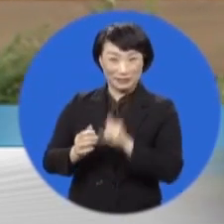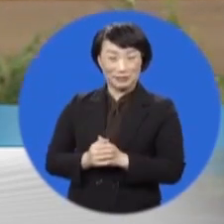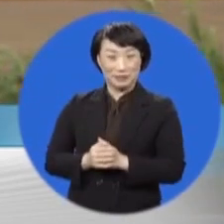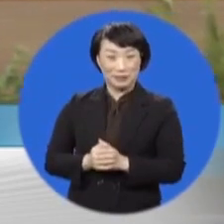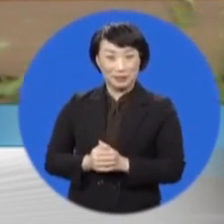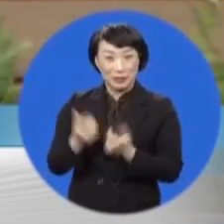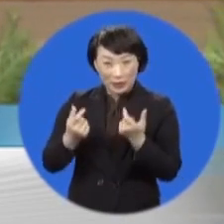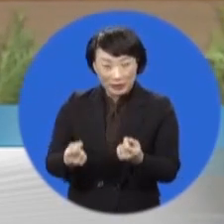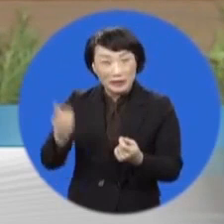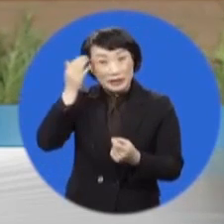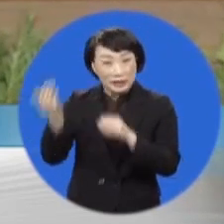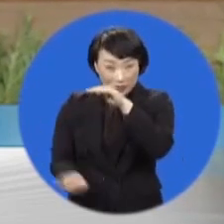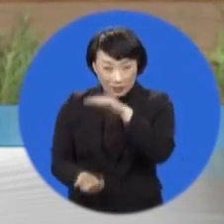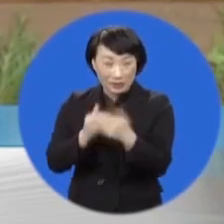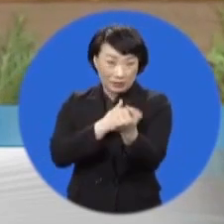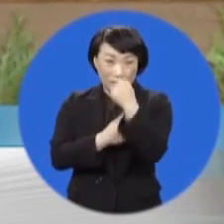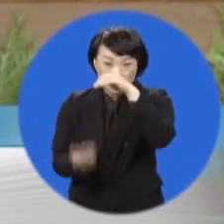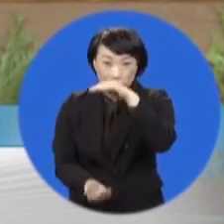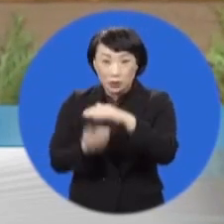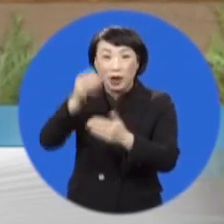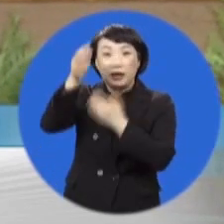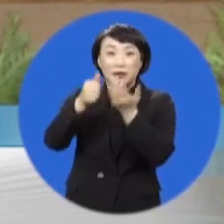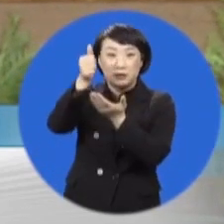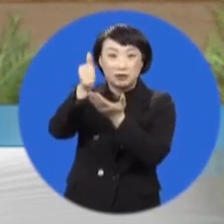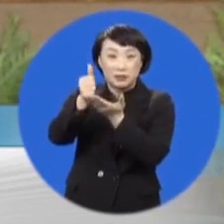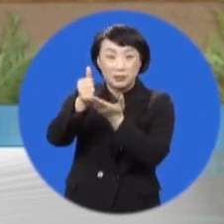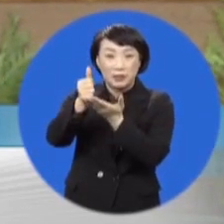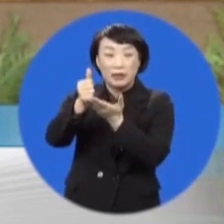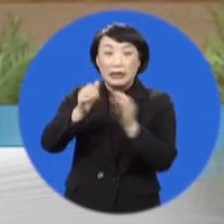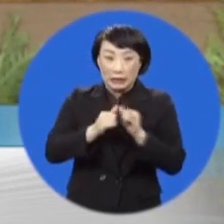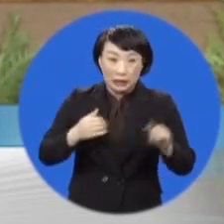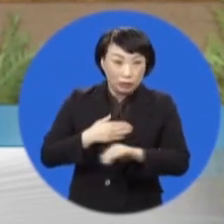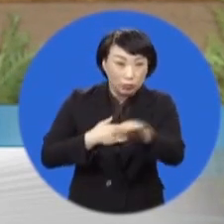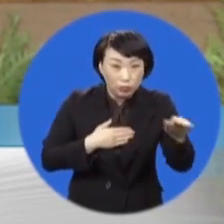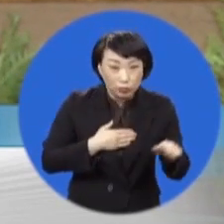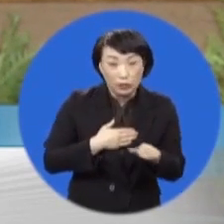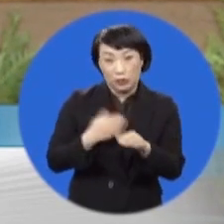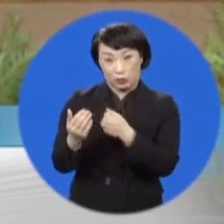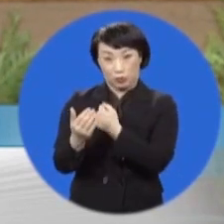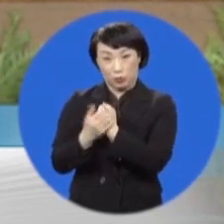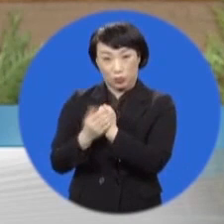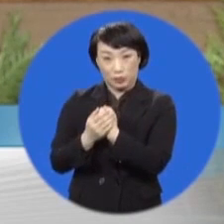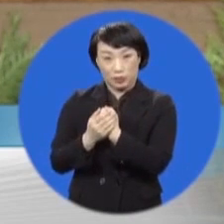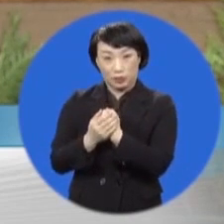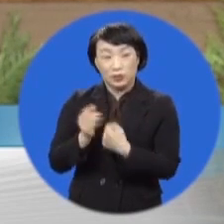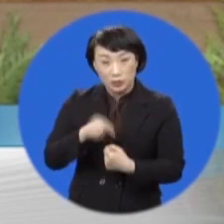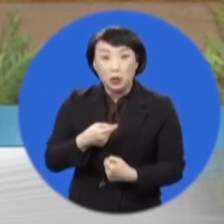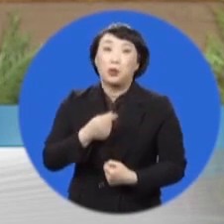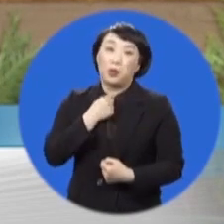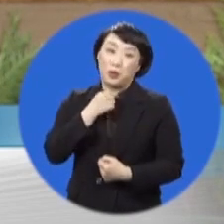이렇게 종기 하시고 전능한 하나님 께 소 인간을 도우 시 겠다고 자원